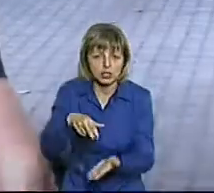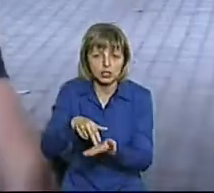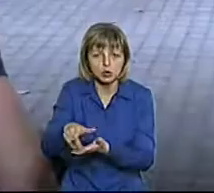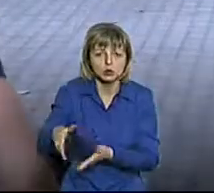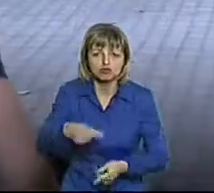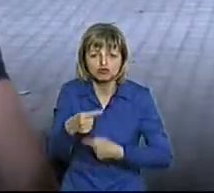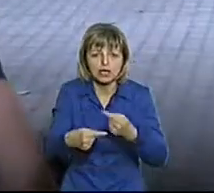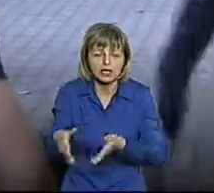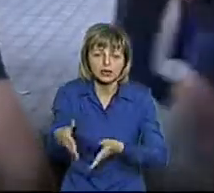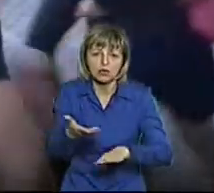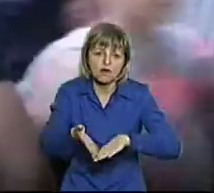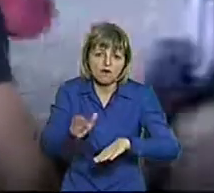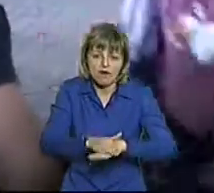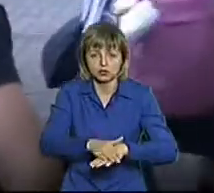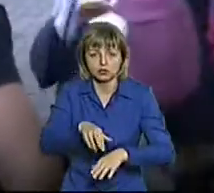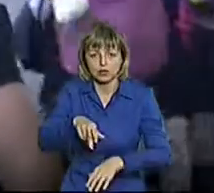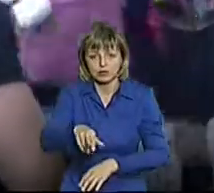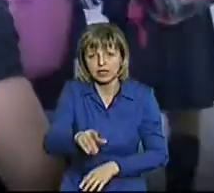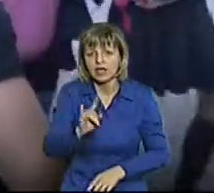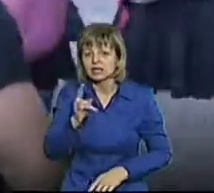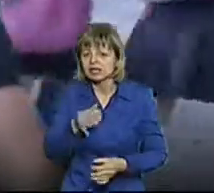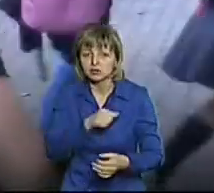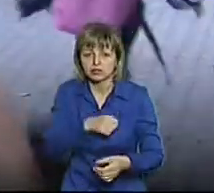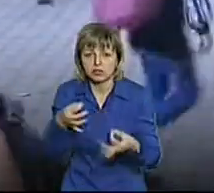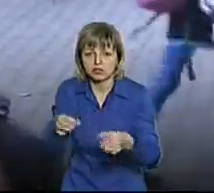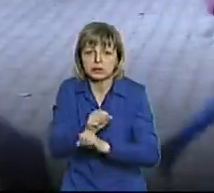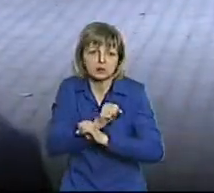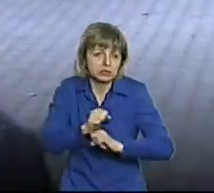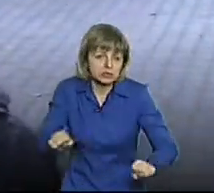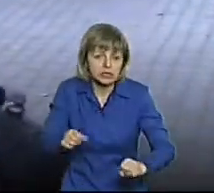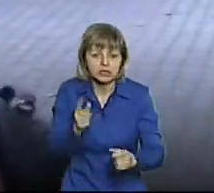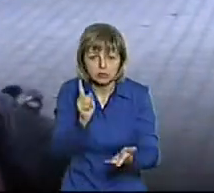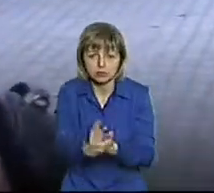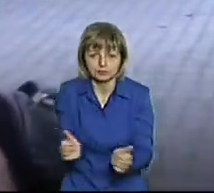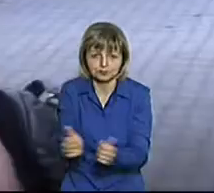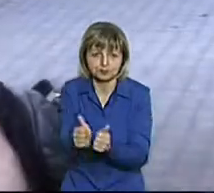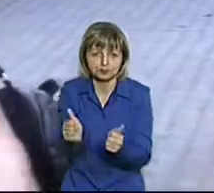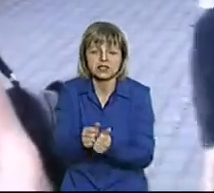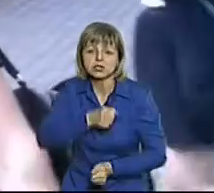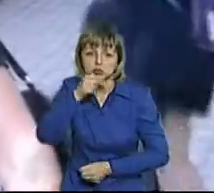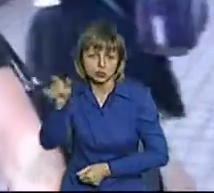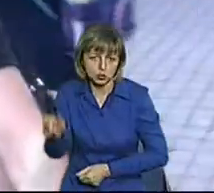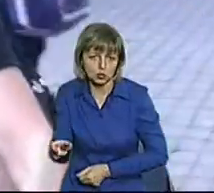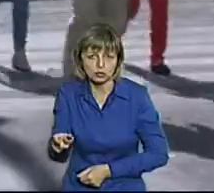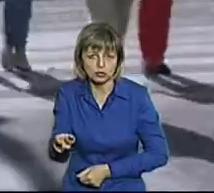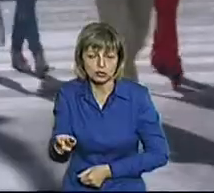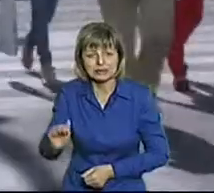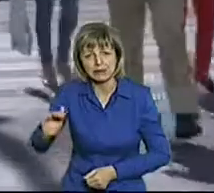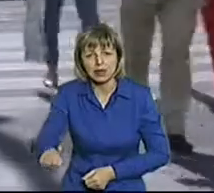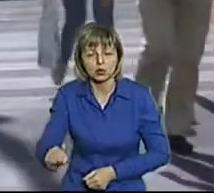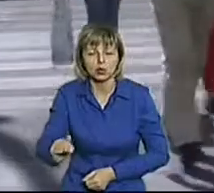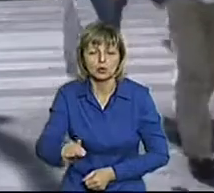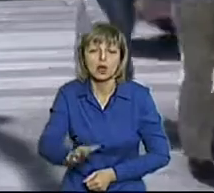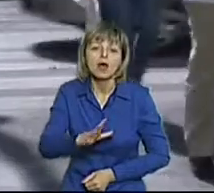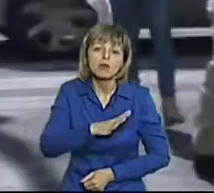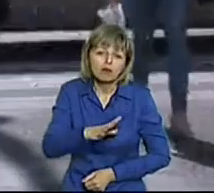Дуже багато машин, і важко приходити, і дитину саму не можна відпустити. Треба, щоб хтось дорослий йшов з малою дитиною. Буває, що